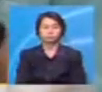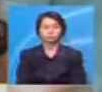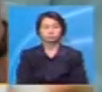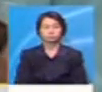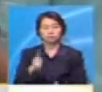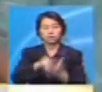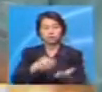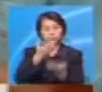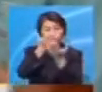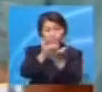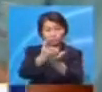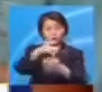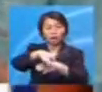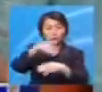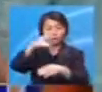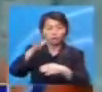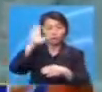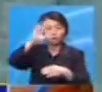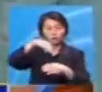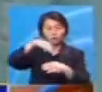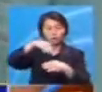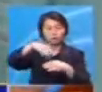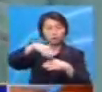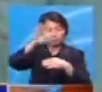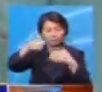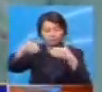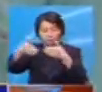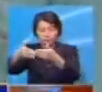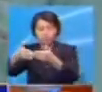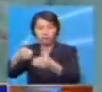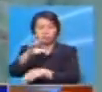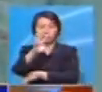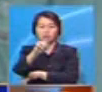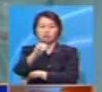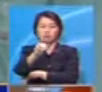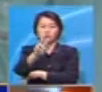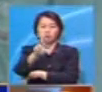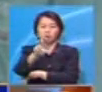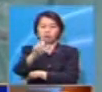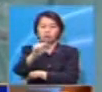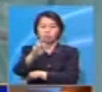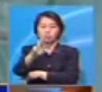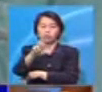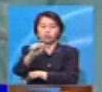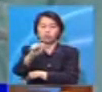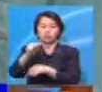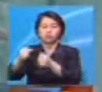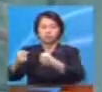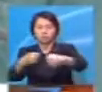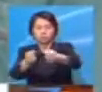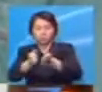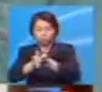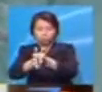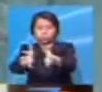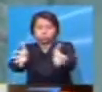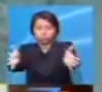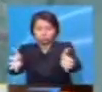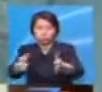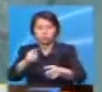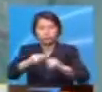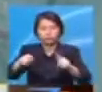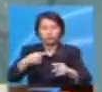ialah lebih mendekati kepada muara sungai tapi kita melihat pertama untuk melihat dari segi